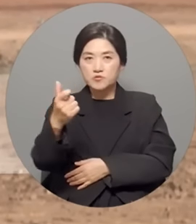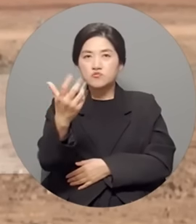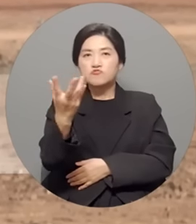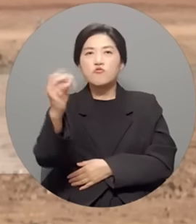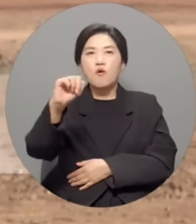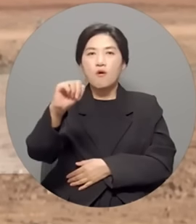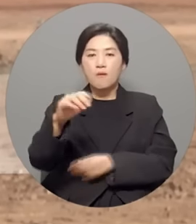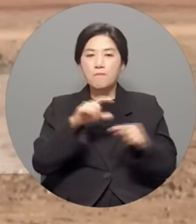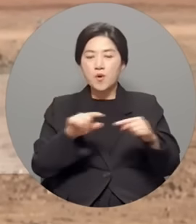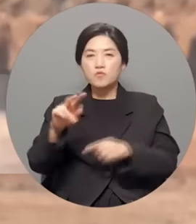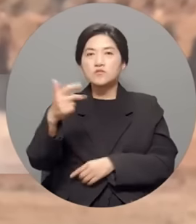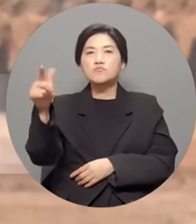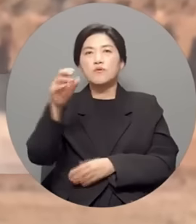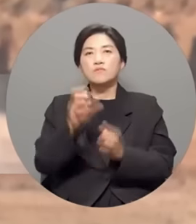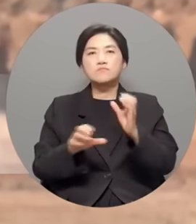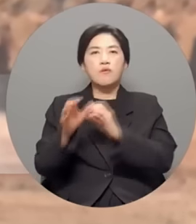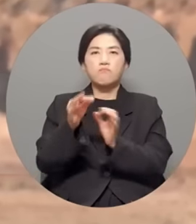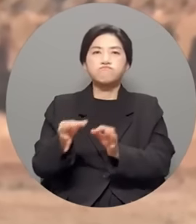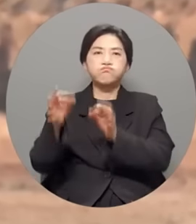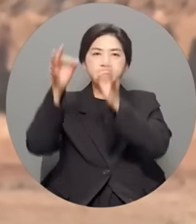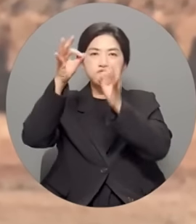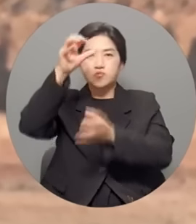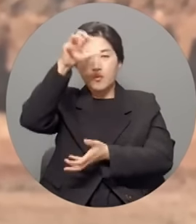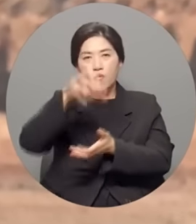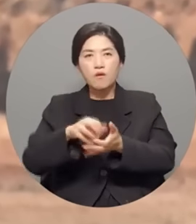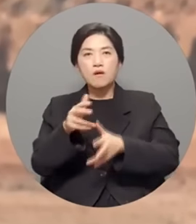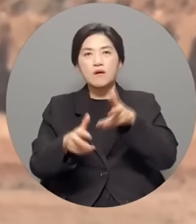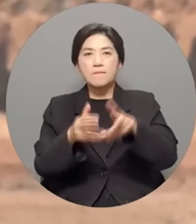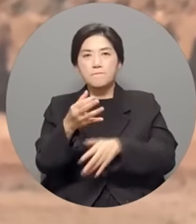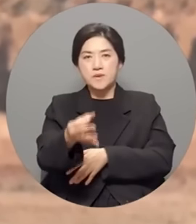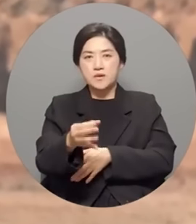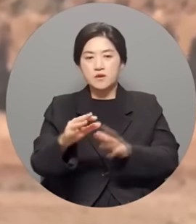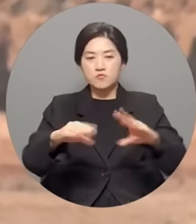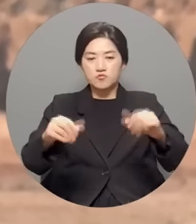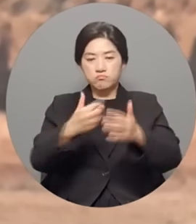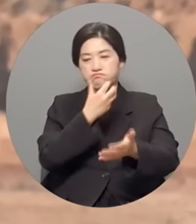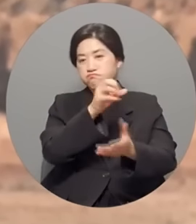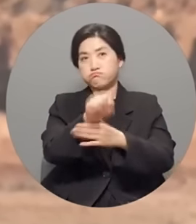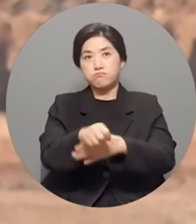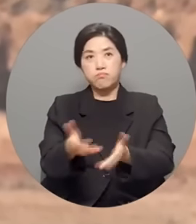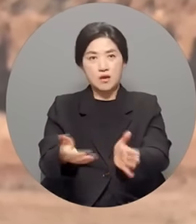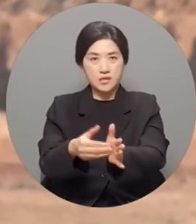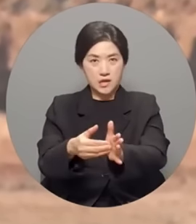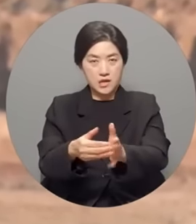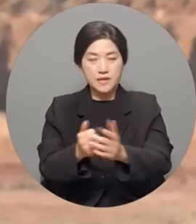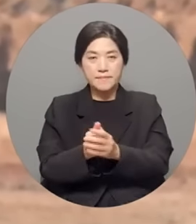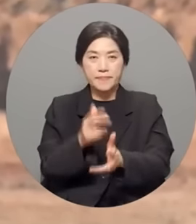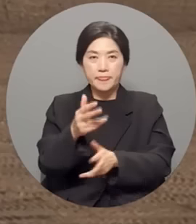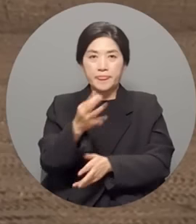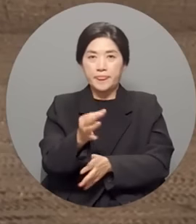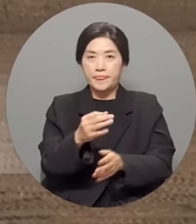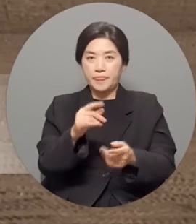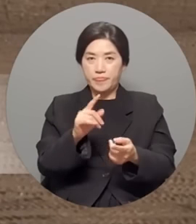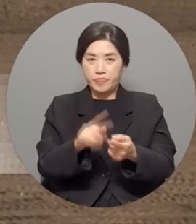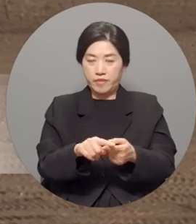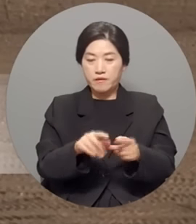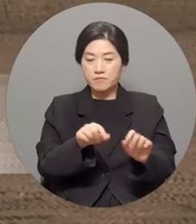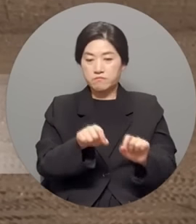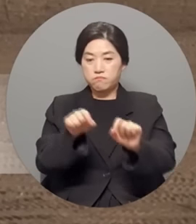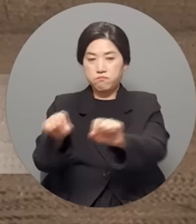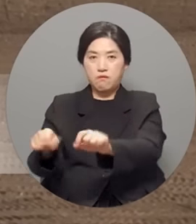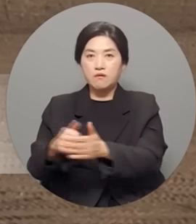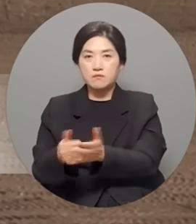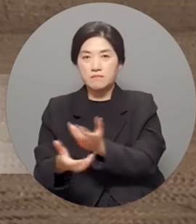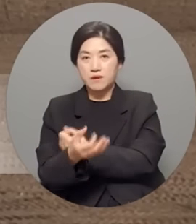원, 평균 26% 인상된 총 사업비가 국토교통부의 승인을 받았습니다. 사업비가 그대로 분양가로